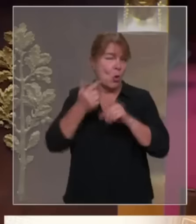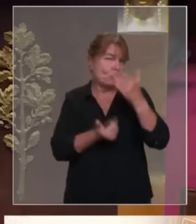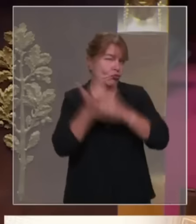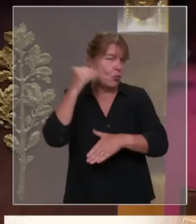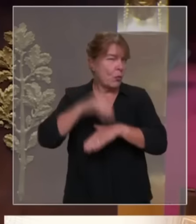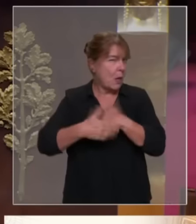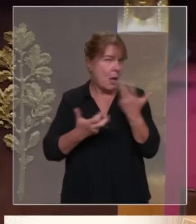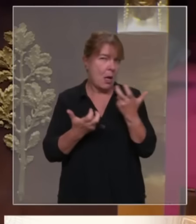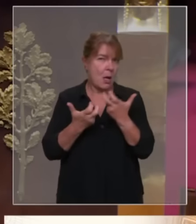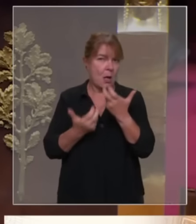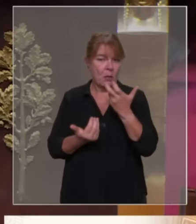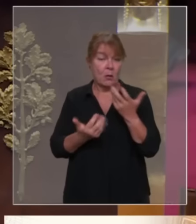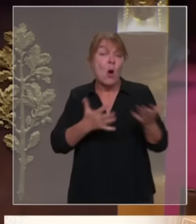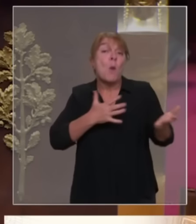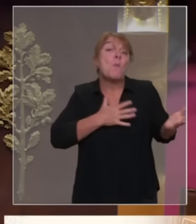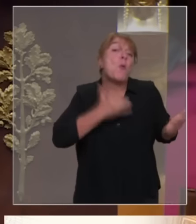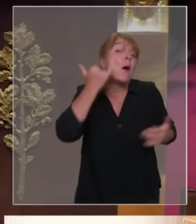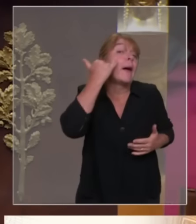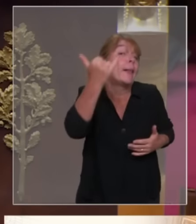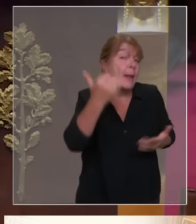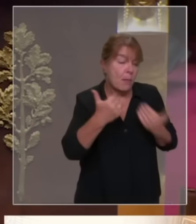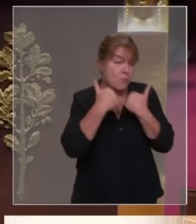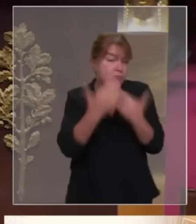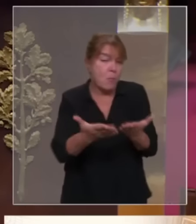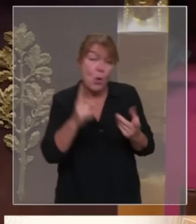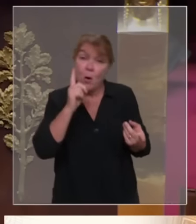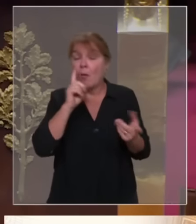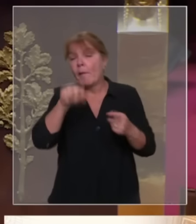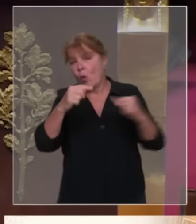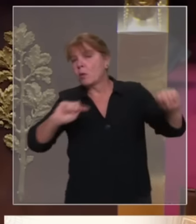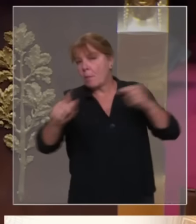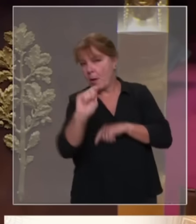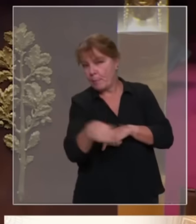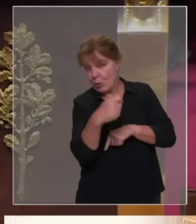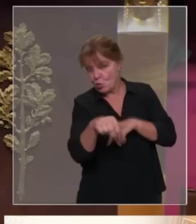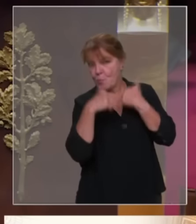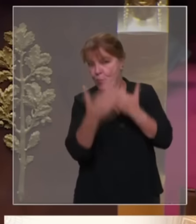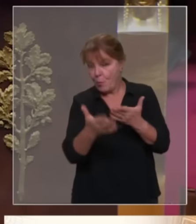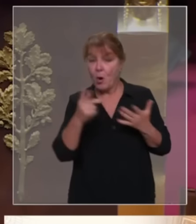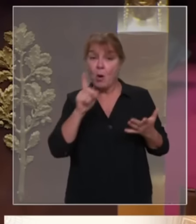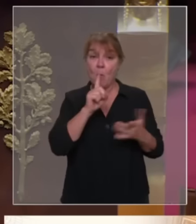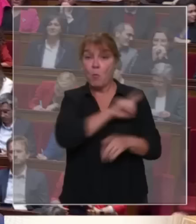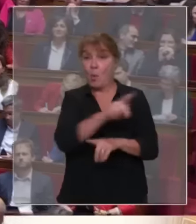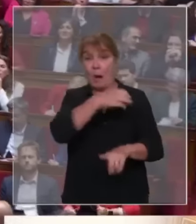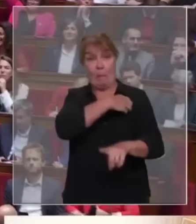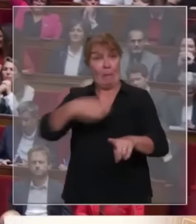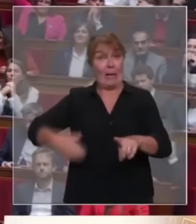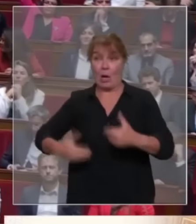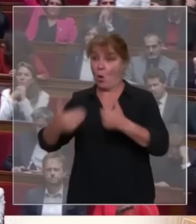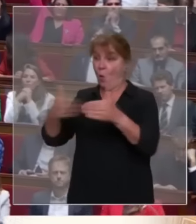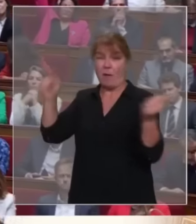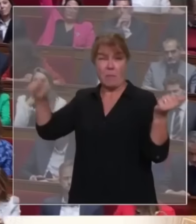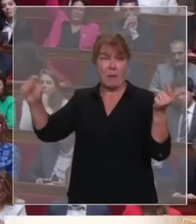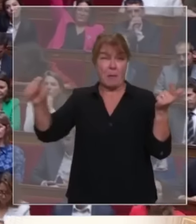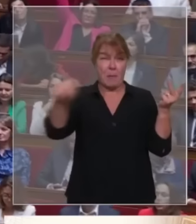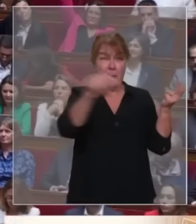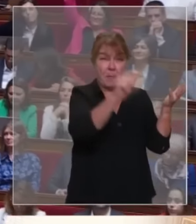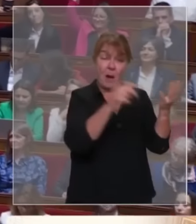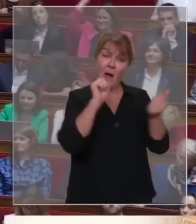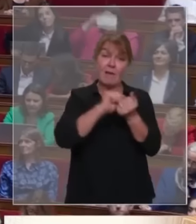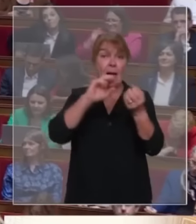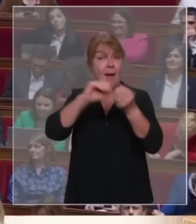Ce jour-là, dans mon esprit, mais ça mérite un débat, toutes les mairies seraient ouvertes et Internet